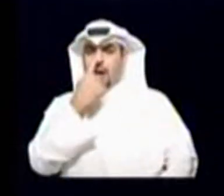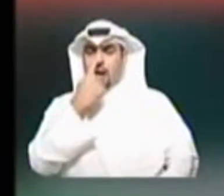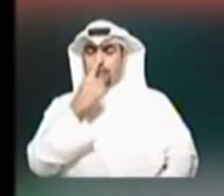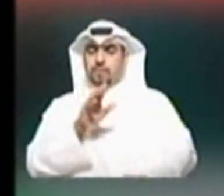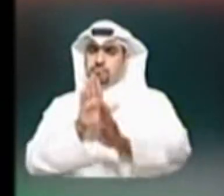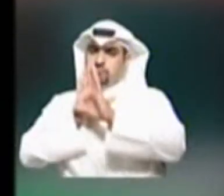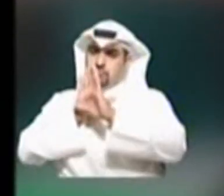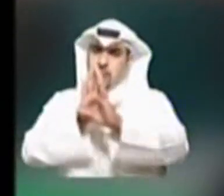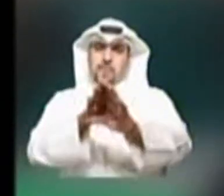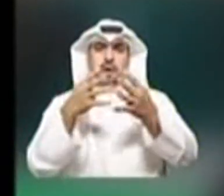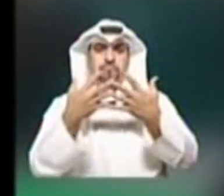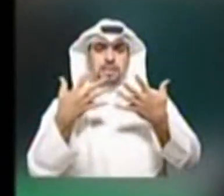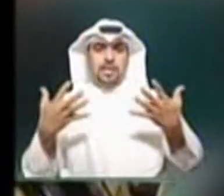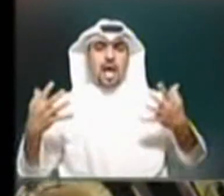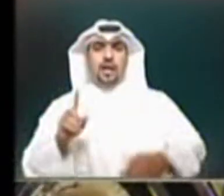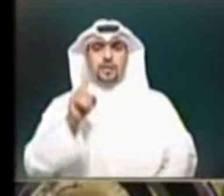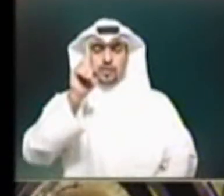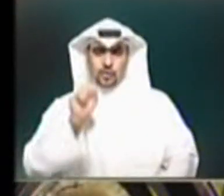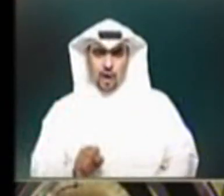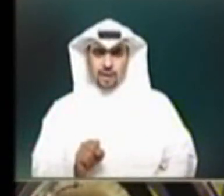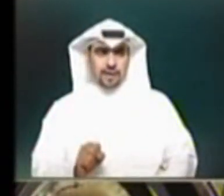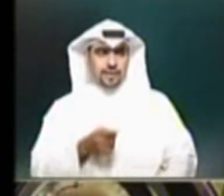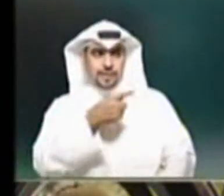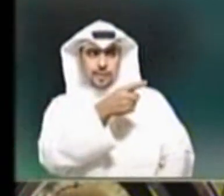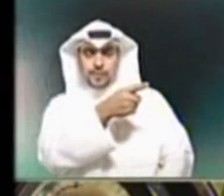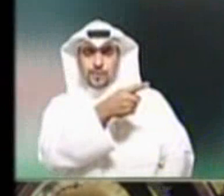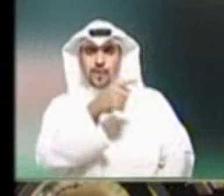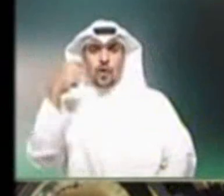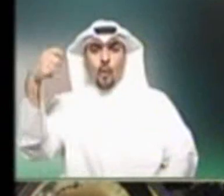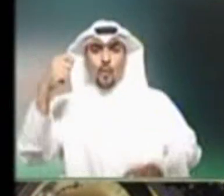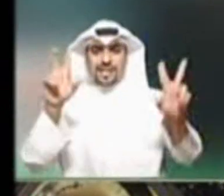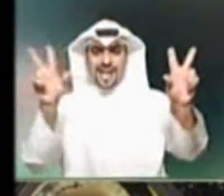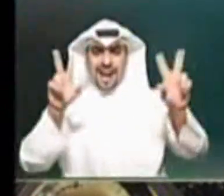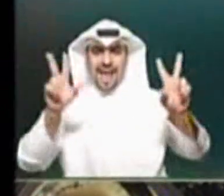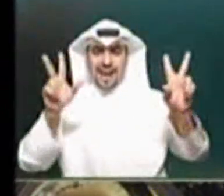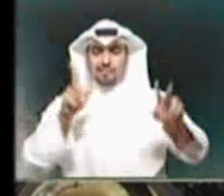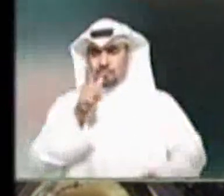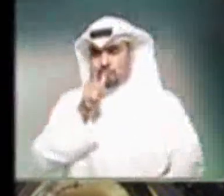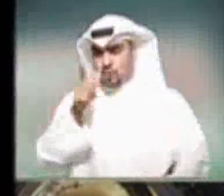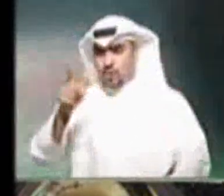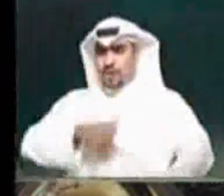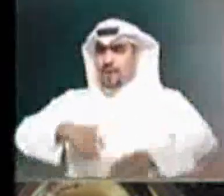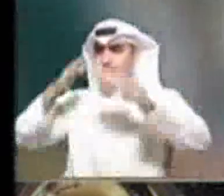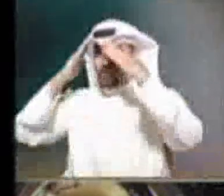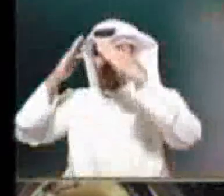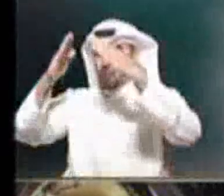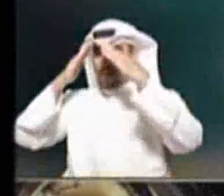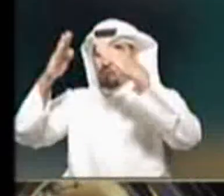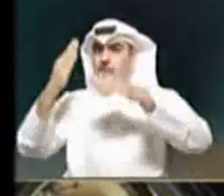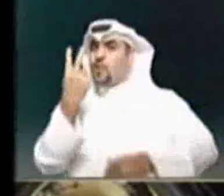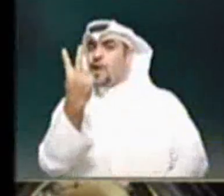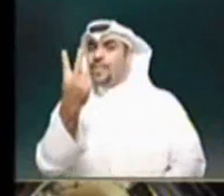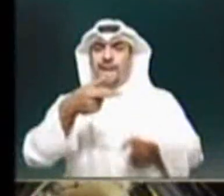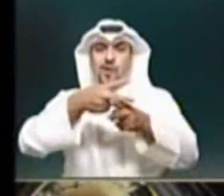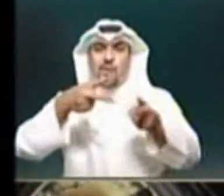اللائق والمشرف. وهنأ الجبري اللاعبين منصور الرشيدي الفائز بذهبية لعبة سكيت بالرماية وعلي